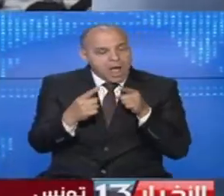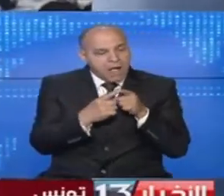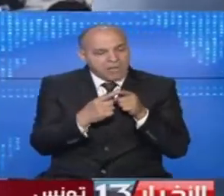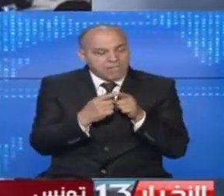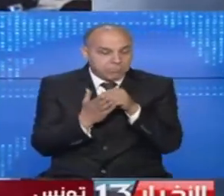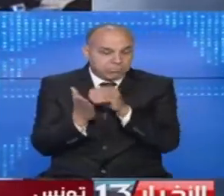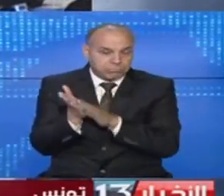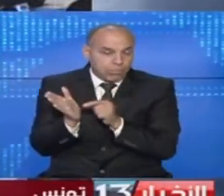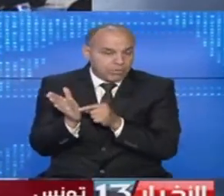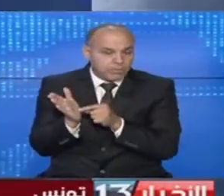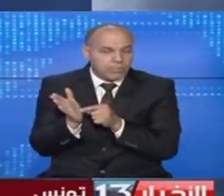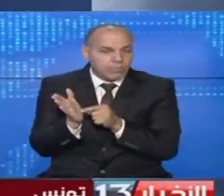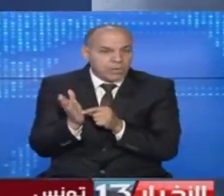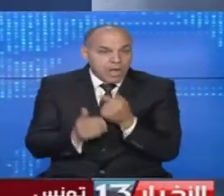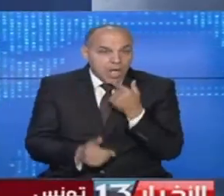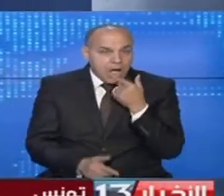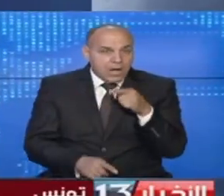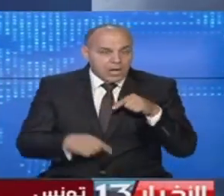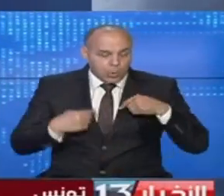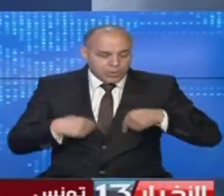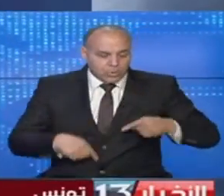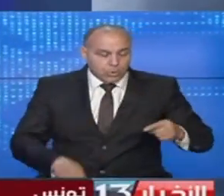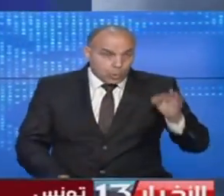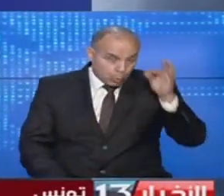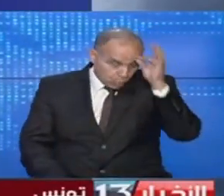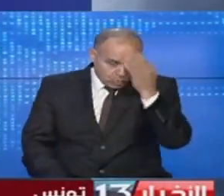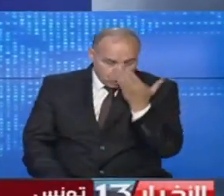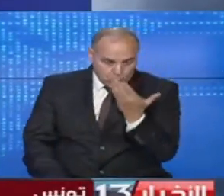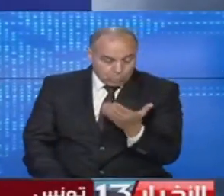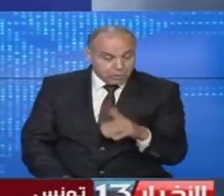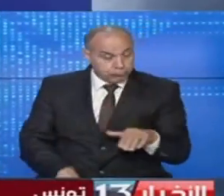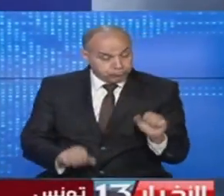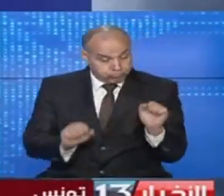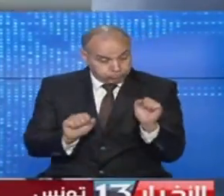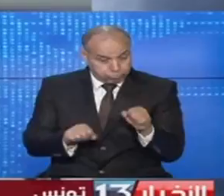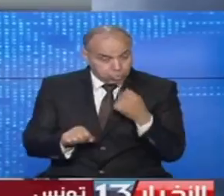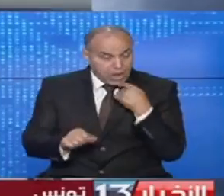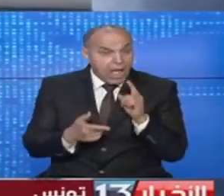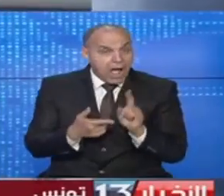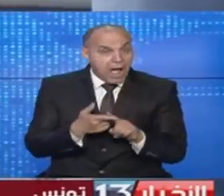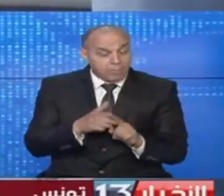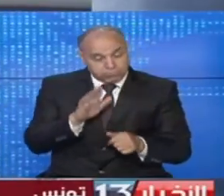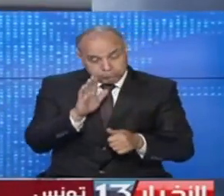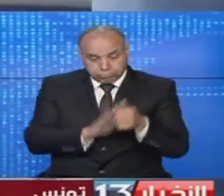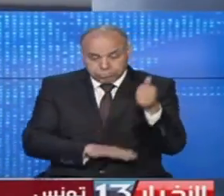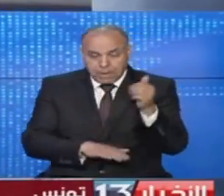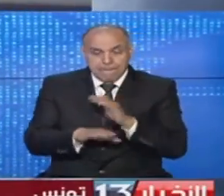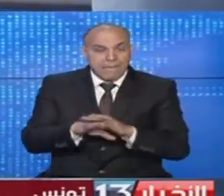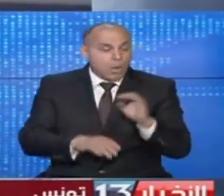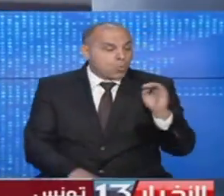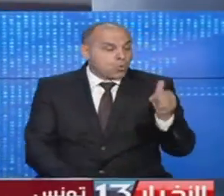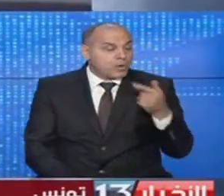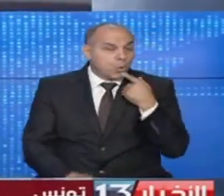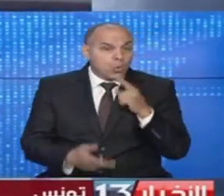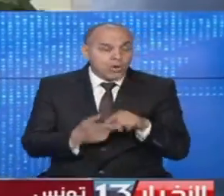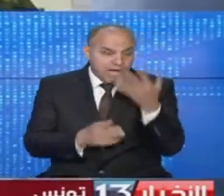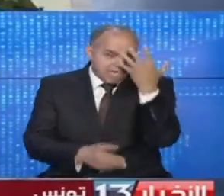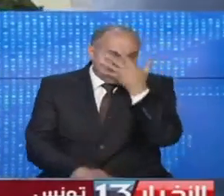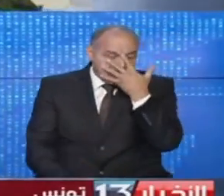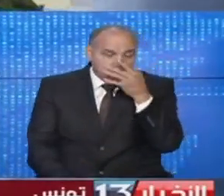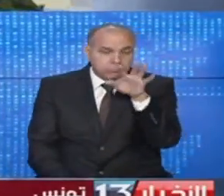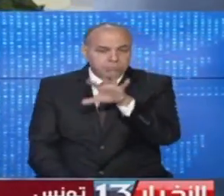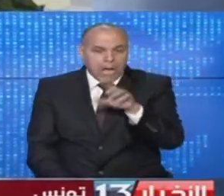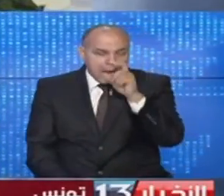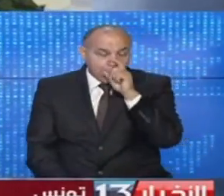الأهداف المرسومة. واعتبر المشيشي أن لتونس اليوم الإمكانيات لتكون رائدة في المجال الرقمي في إفريقيا